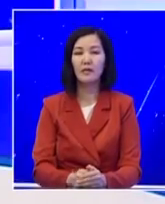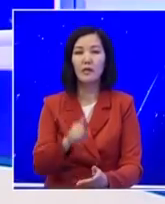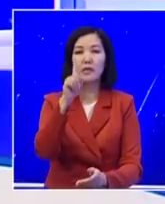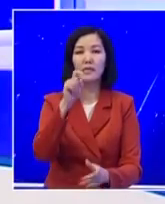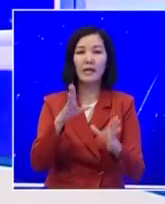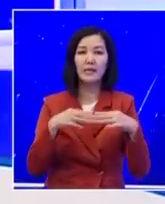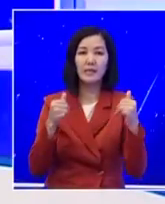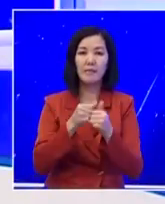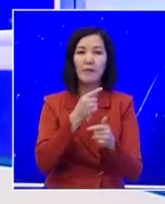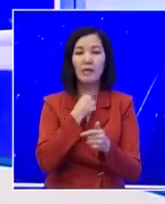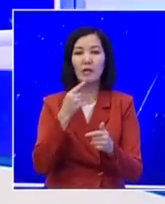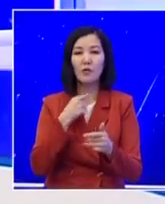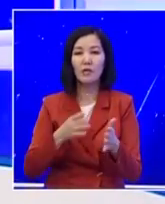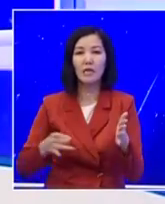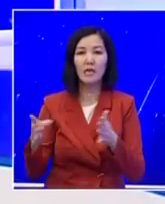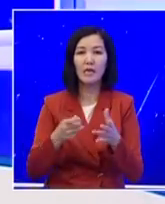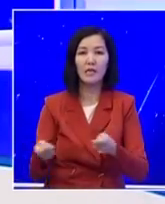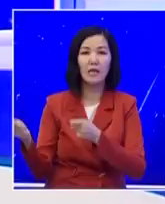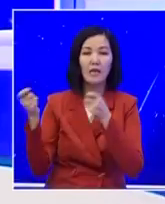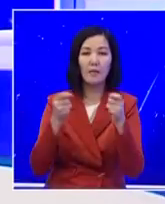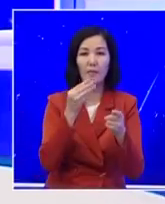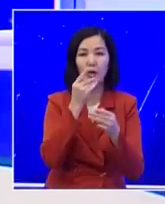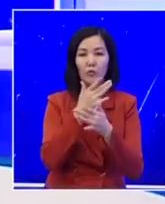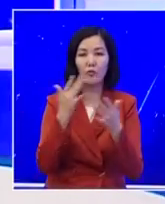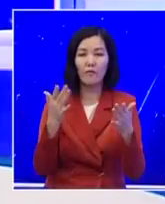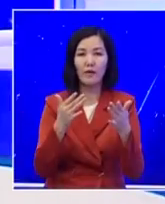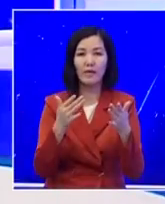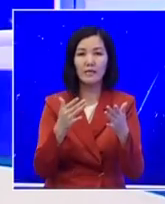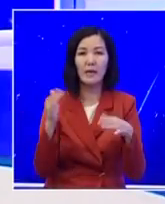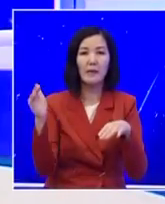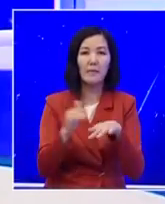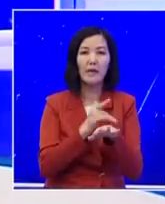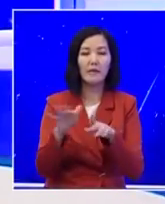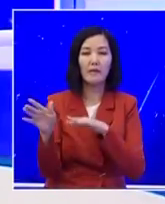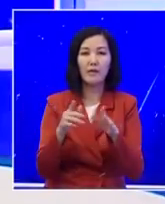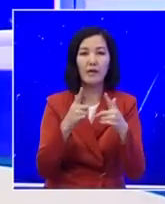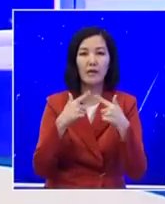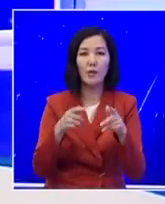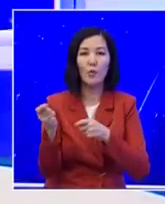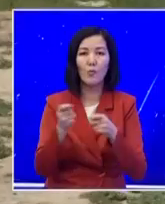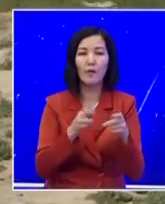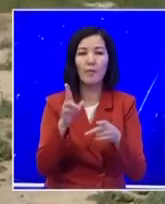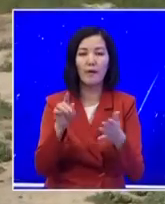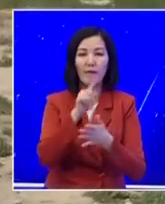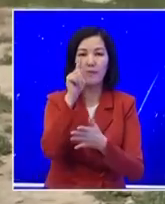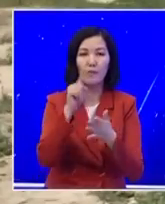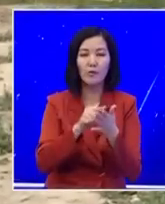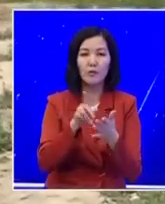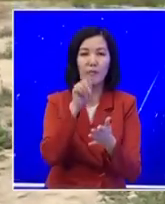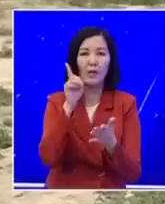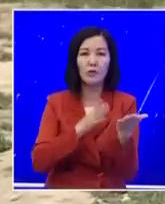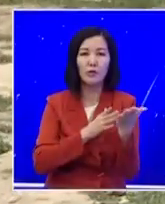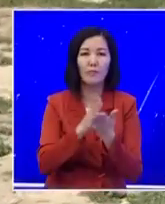100 семьям Талдыкурганского региона доставлены продуктовые наборы. Благотворительная акция организована Управлением по вопросам молодежной